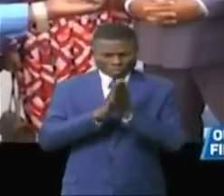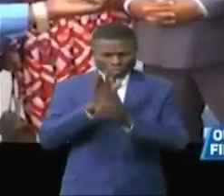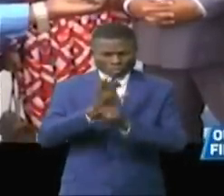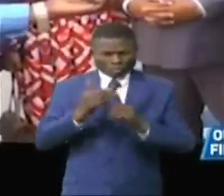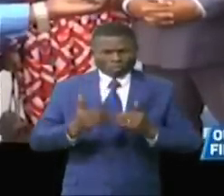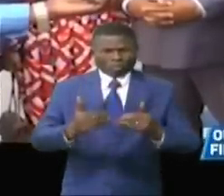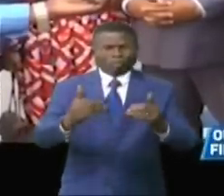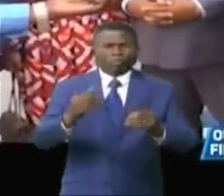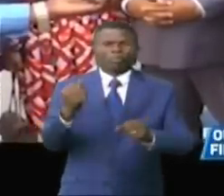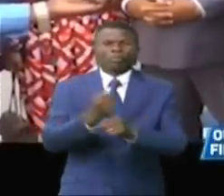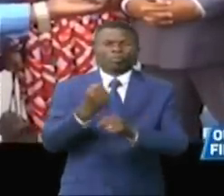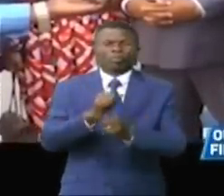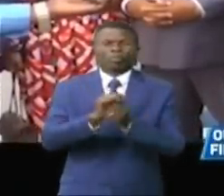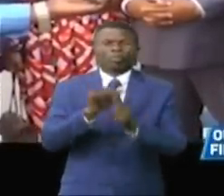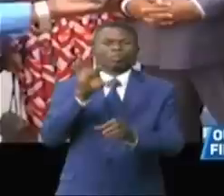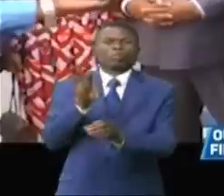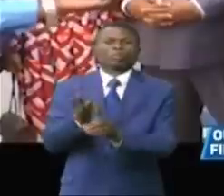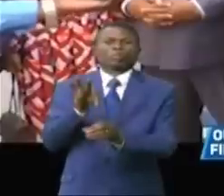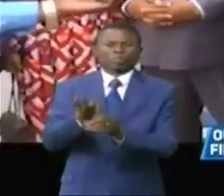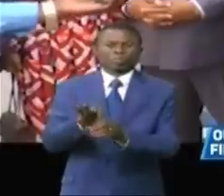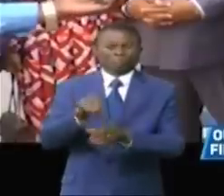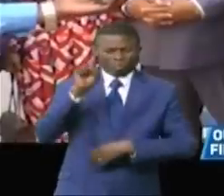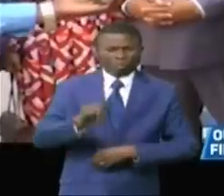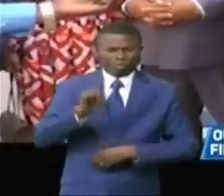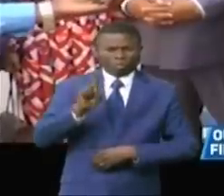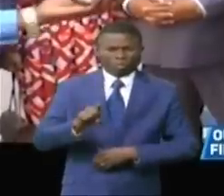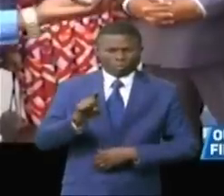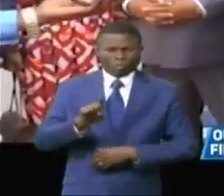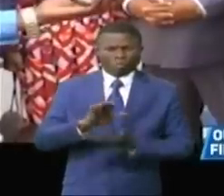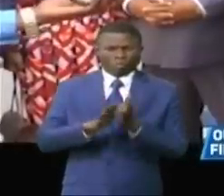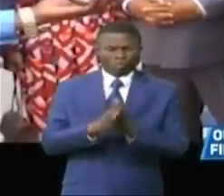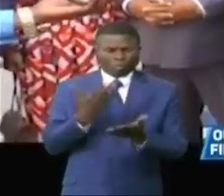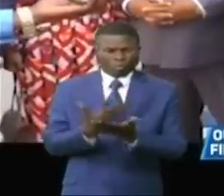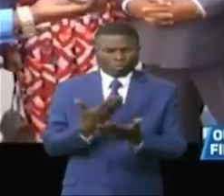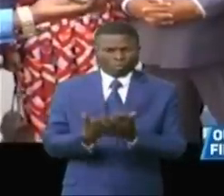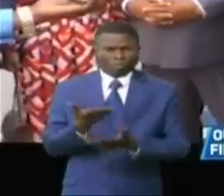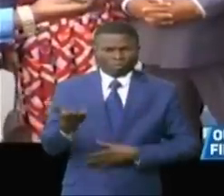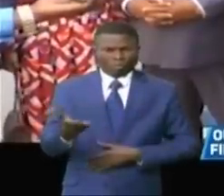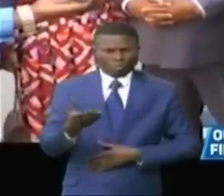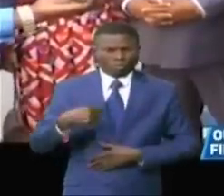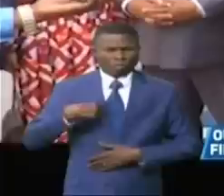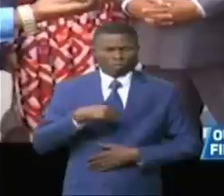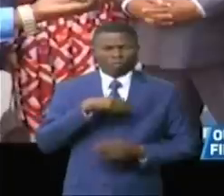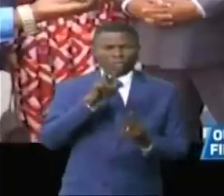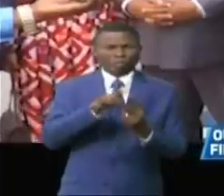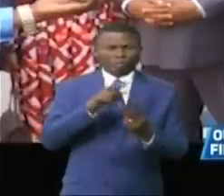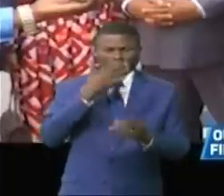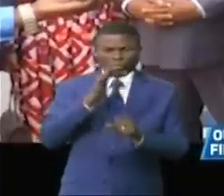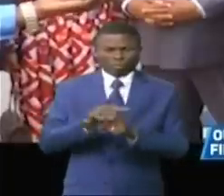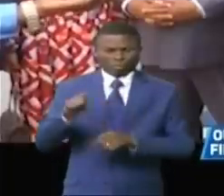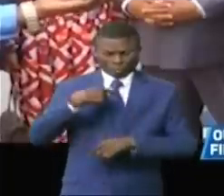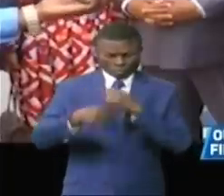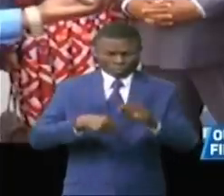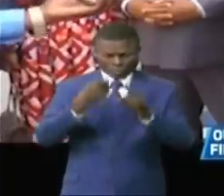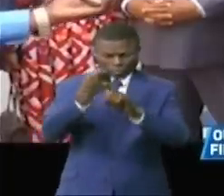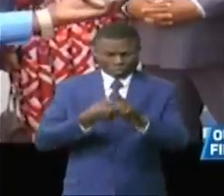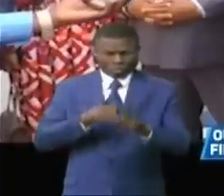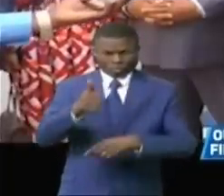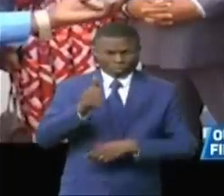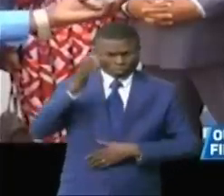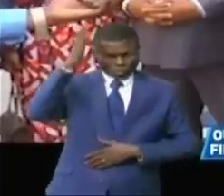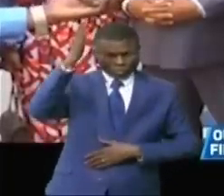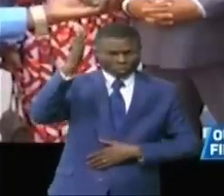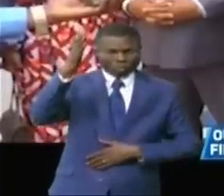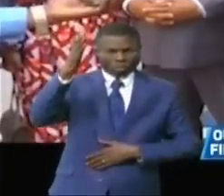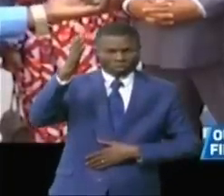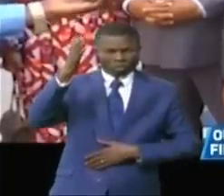du processus électoral, parce qu'il faudrait que je sois le plus complet possible. Nous allons garantir que pour le début de l'année prochaine, étant donné que